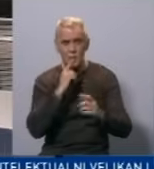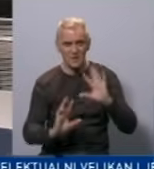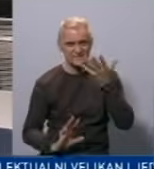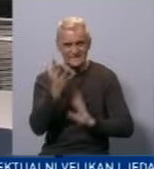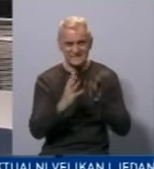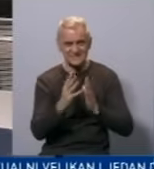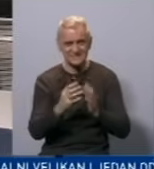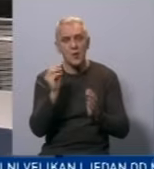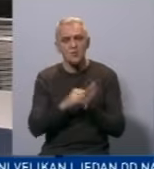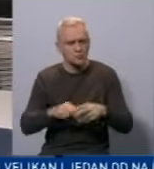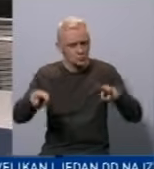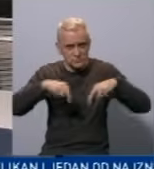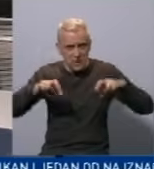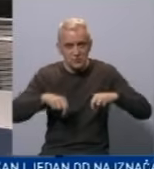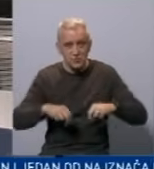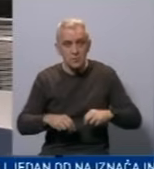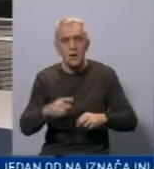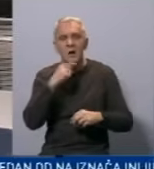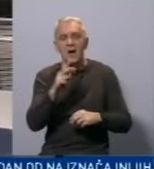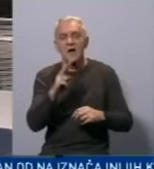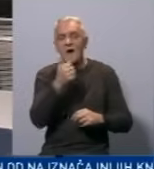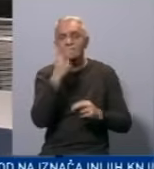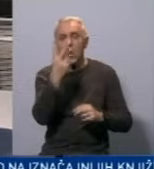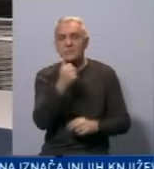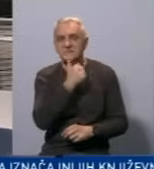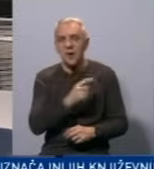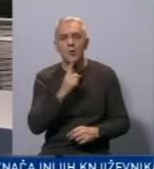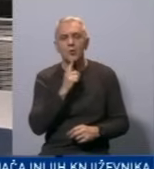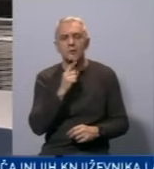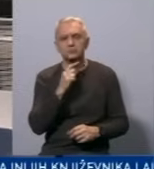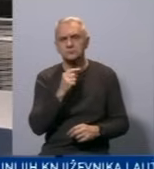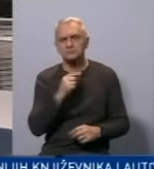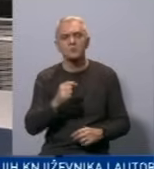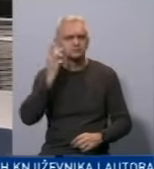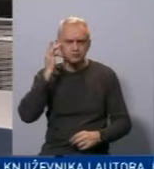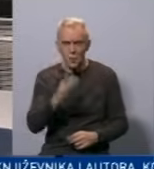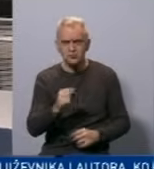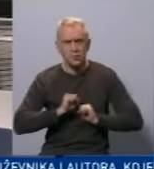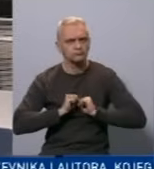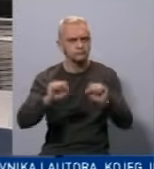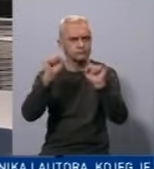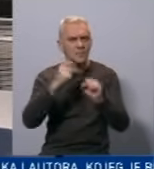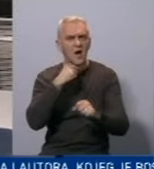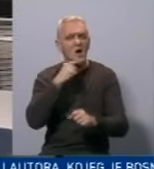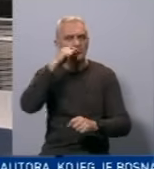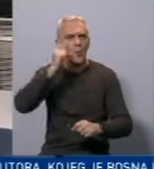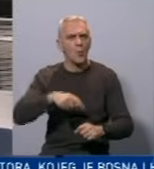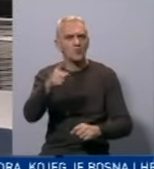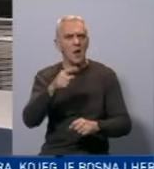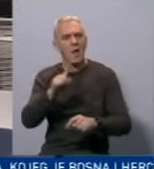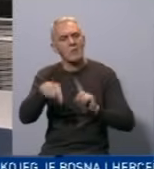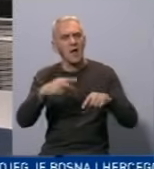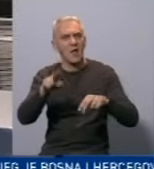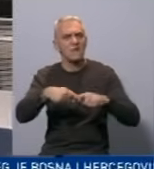u napadu se još pretražuju. Oglasio se i Volodimir Zelenski, koji je oštro odbacio optužbe da je Ukrajina imala